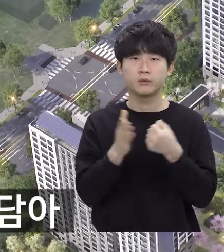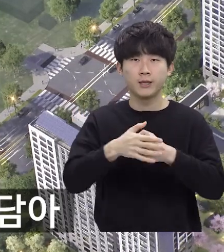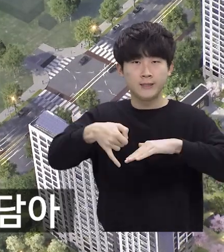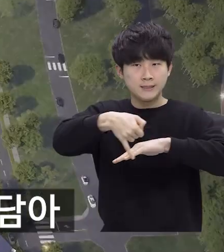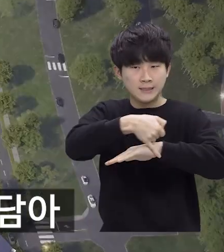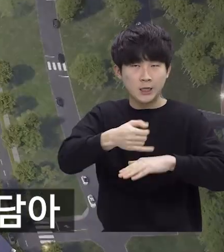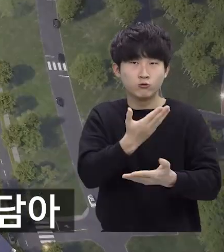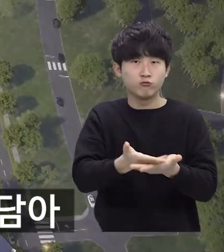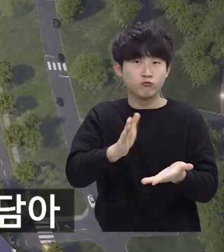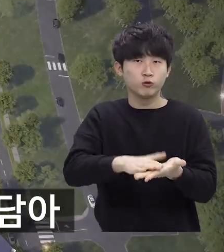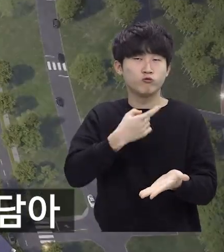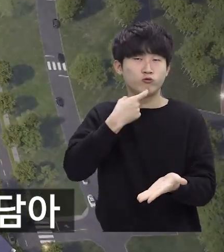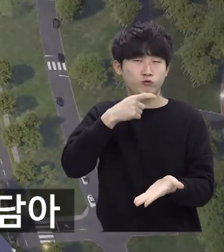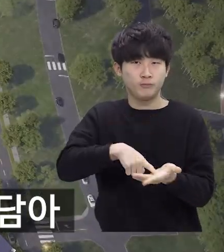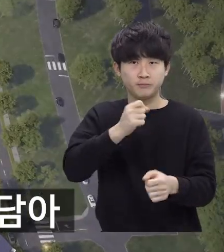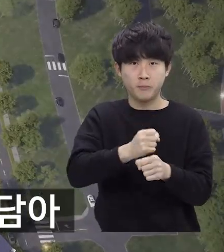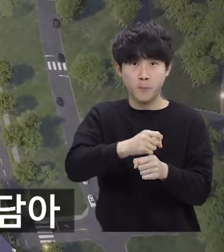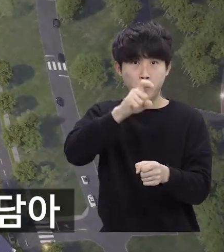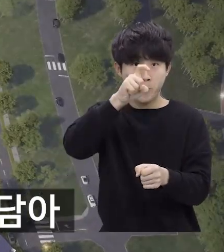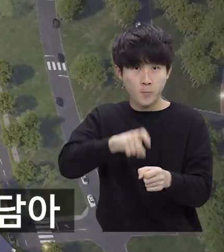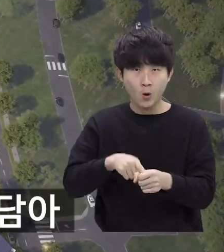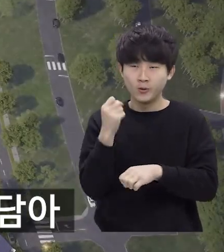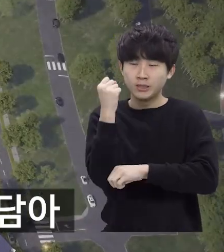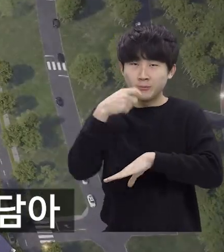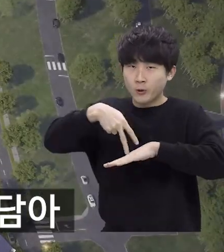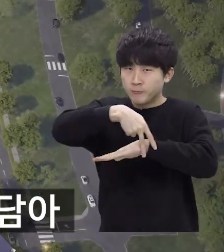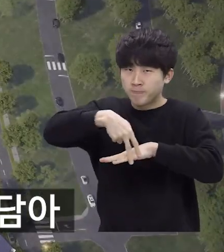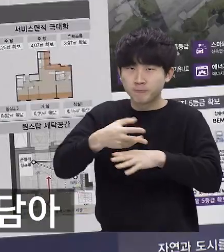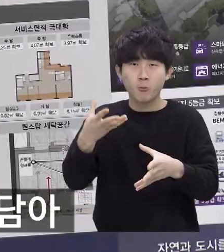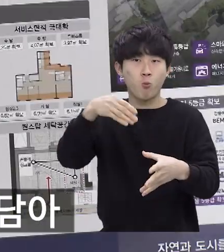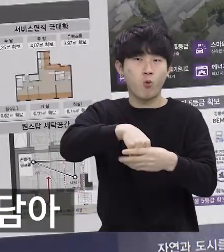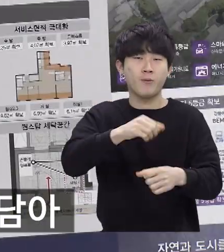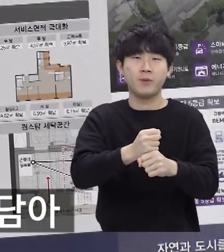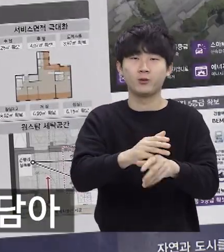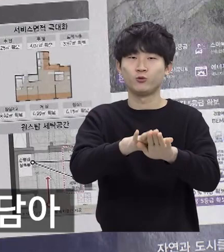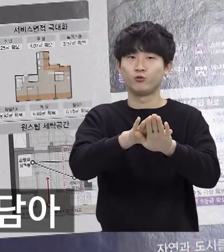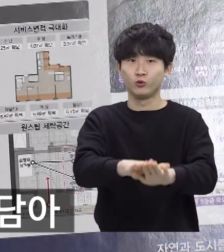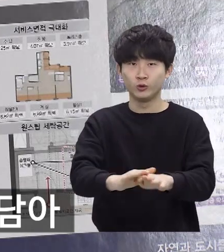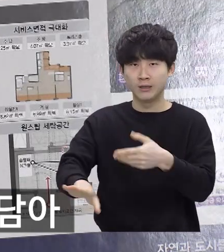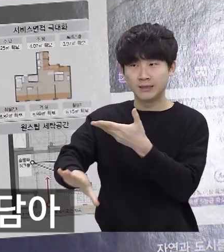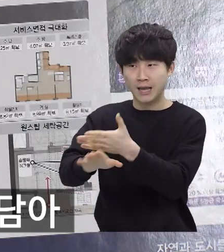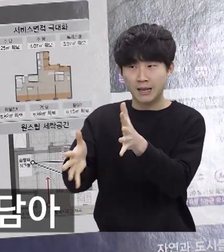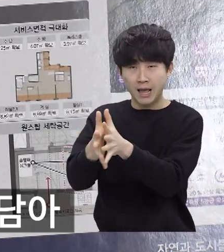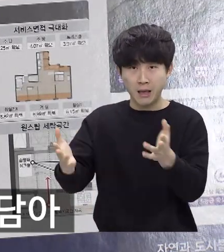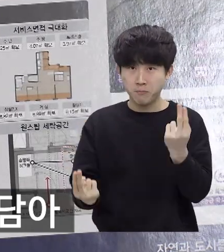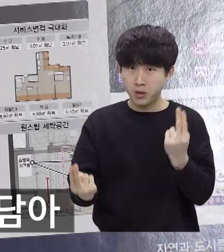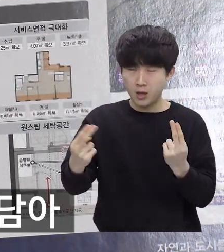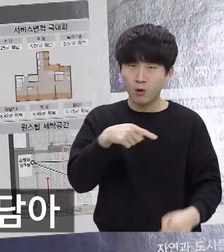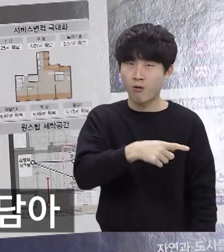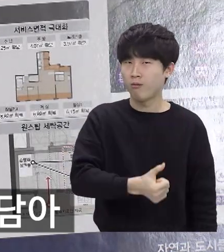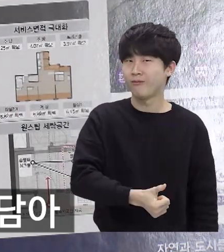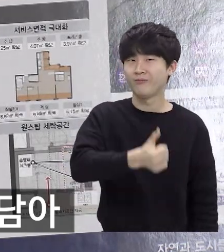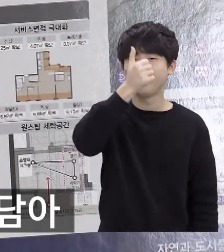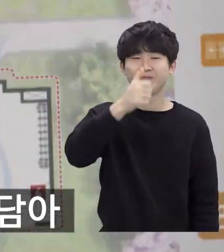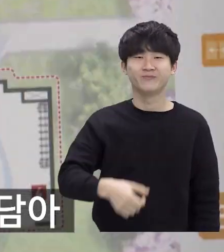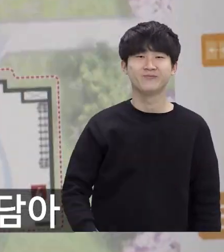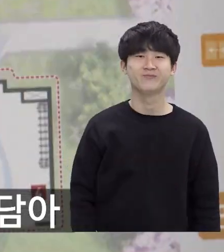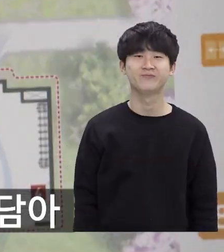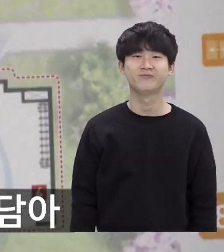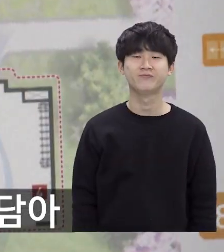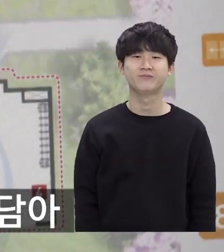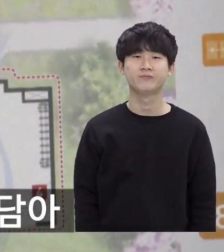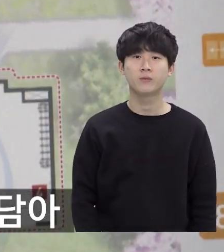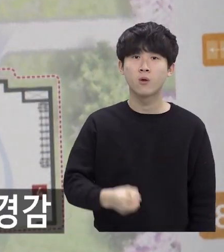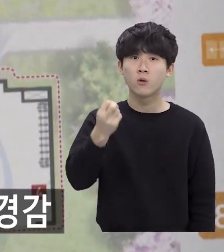공간 연출이 가능하도록 가변 계획을 기본 설계안에 담는 등 민간 아파트에 밀리지 않는 품질 좋은 안전한 주택으로